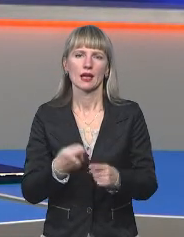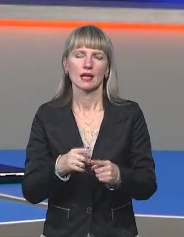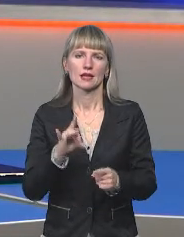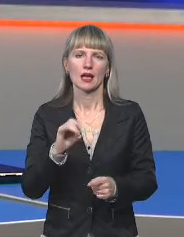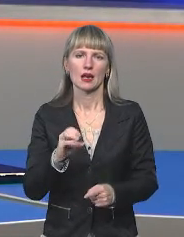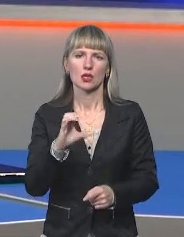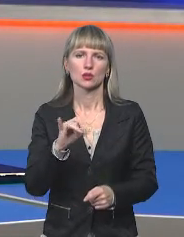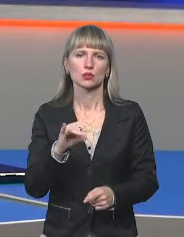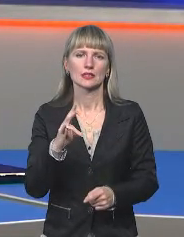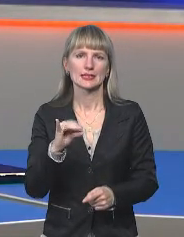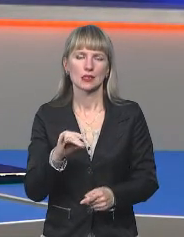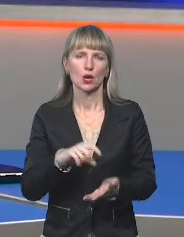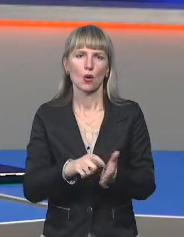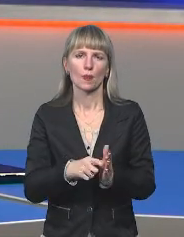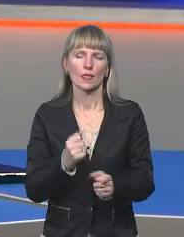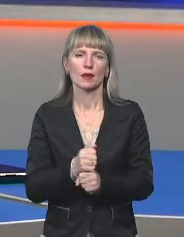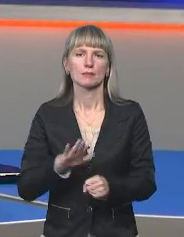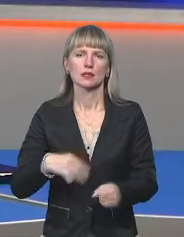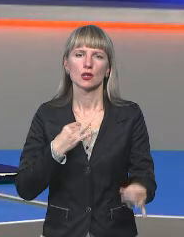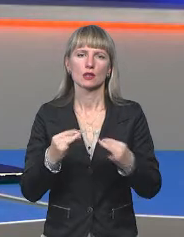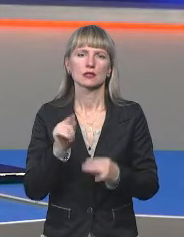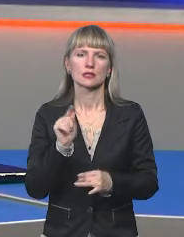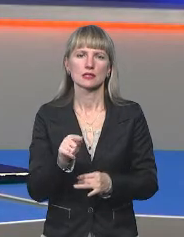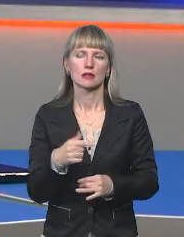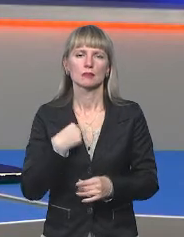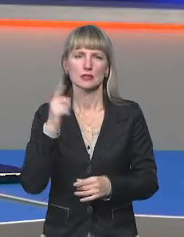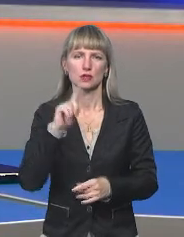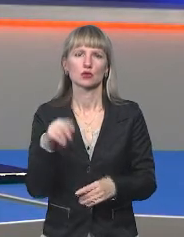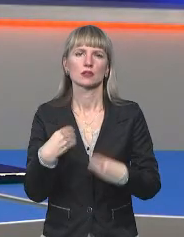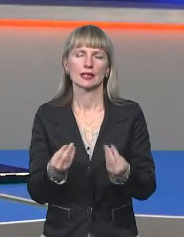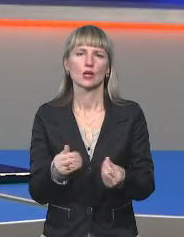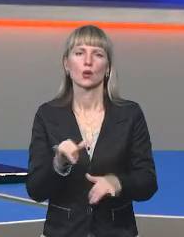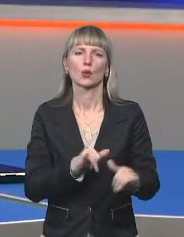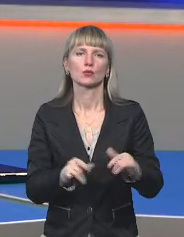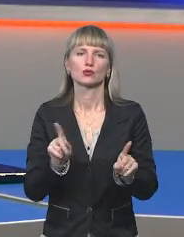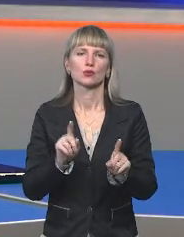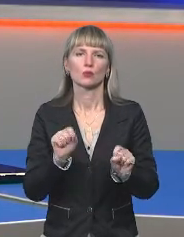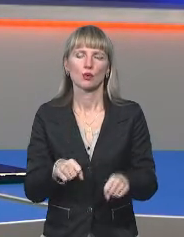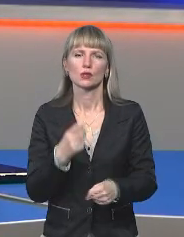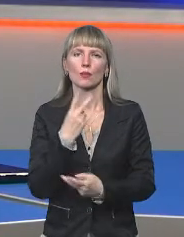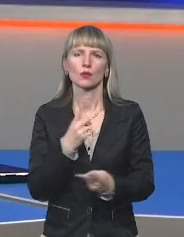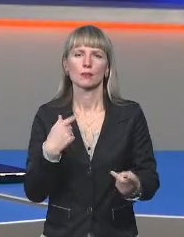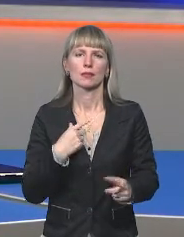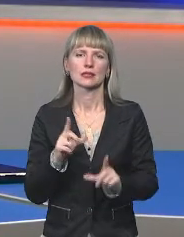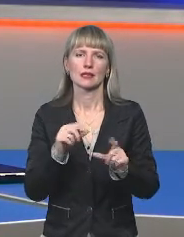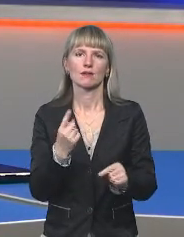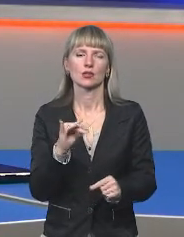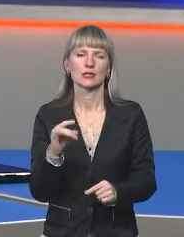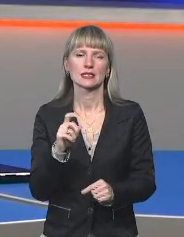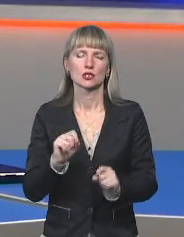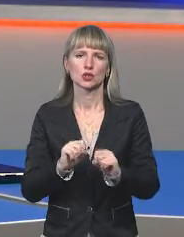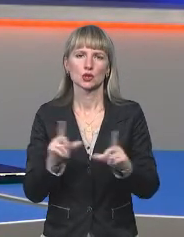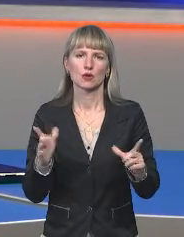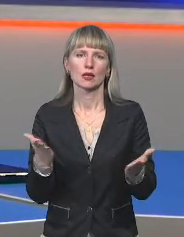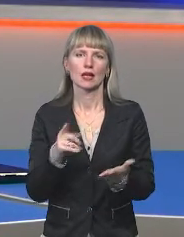кімнати зроблені. Ми після розмови з нею, після того, як ми дізналися, що виділені кошти, куди вони, що можна вже щось подивитись, ми заїхали в одну із школ,